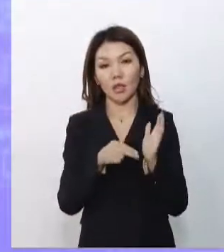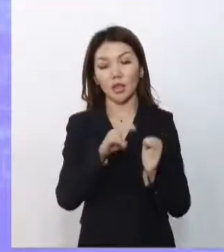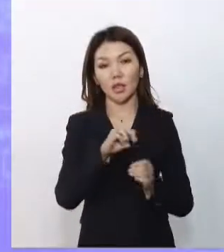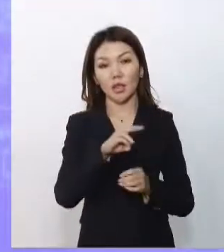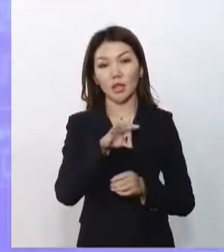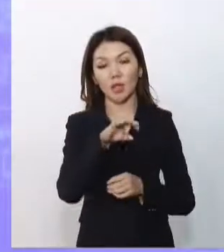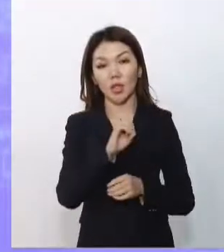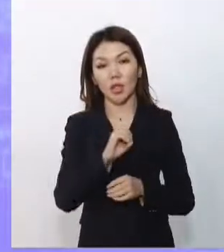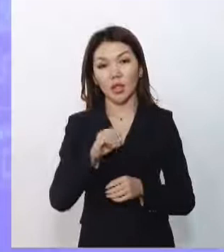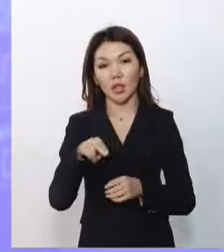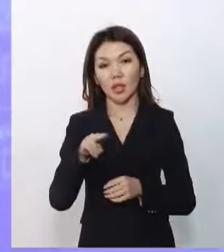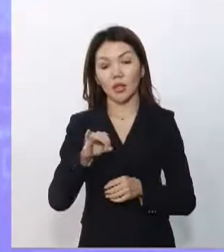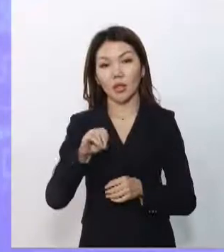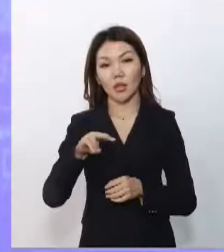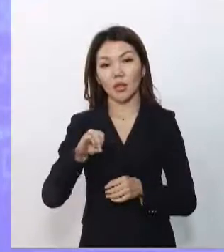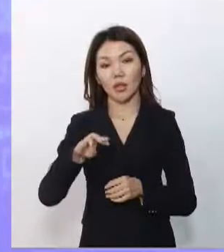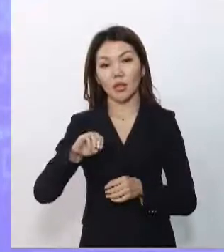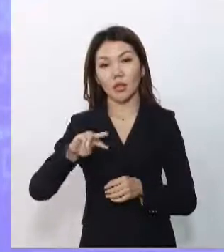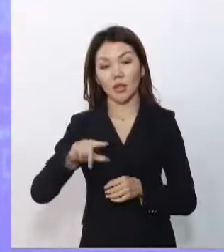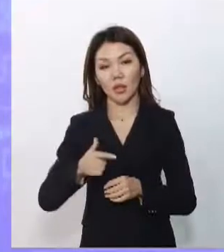Делимое, делитель, частное.